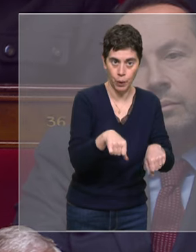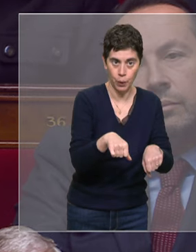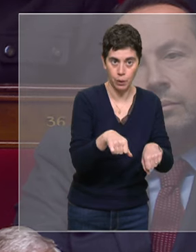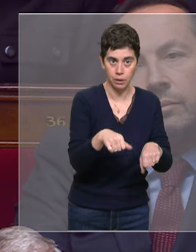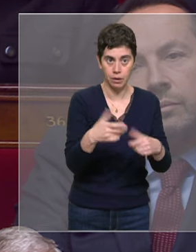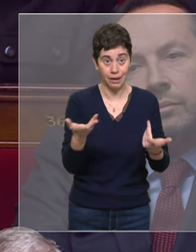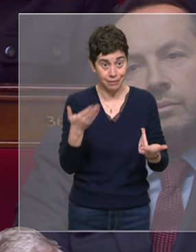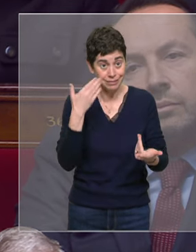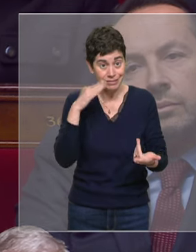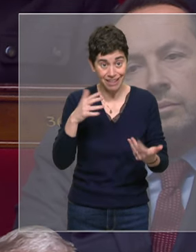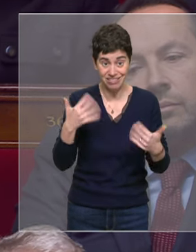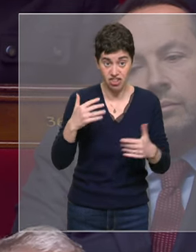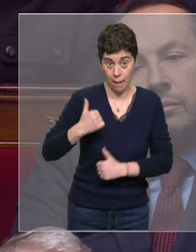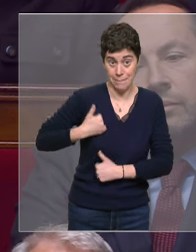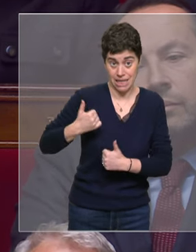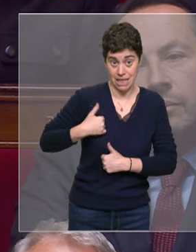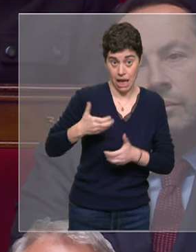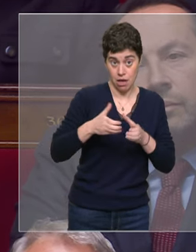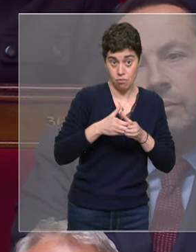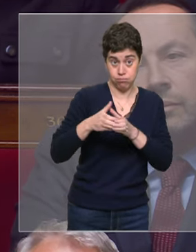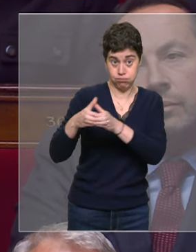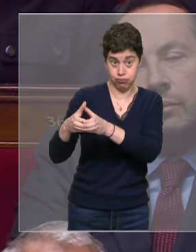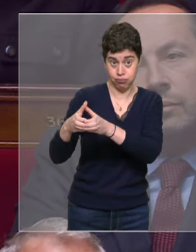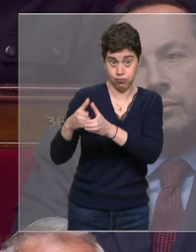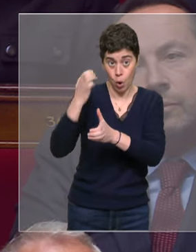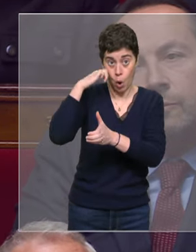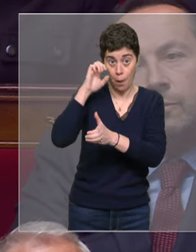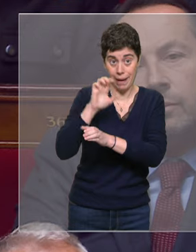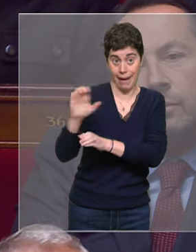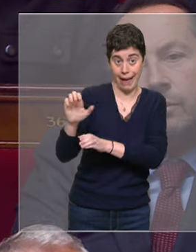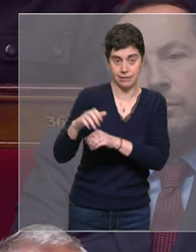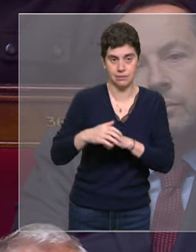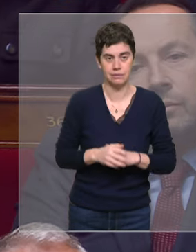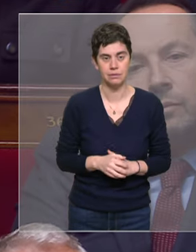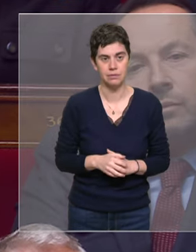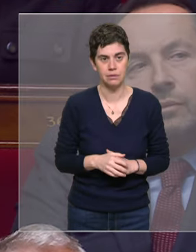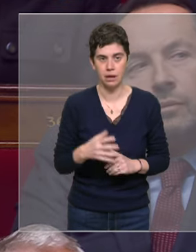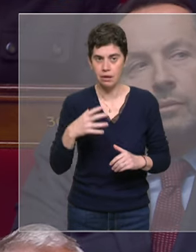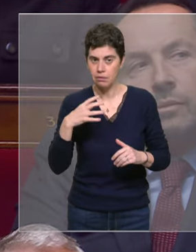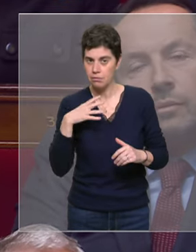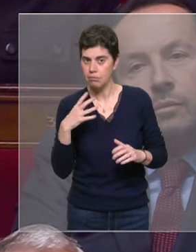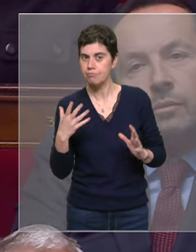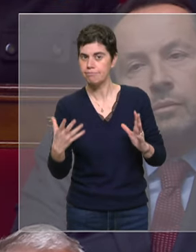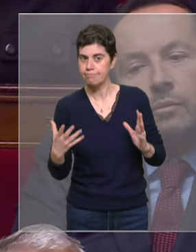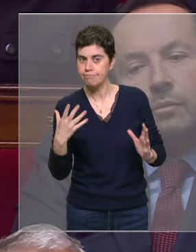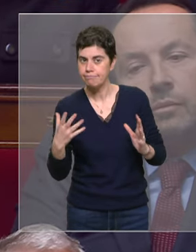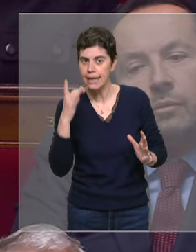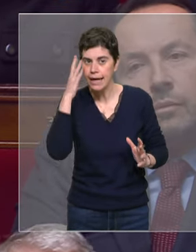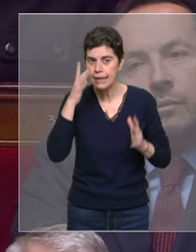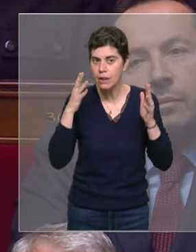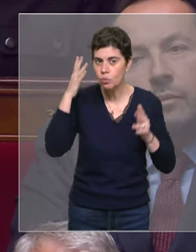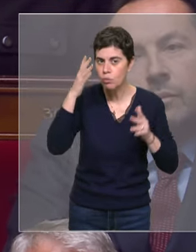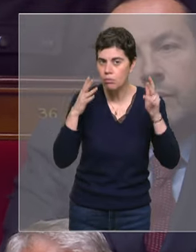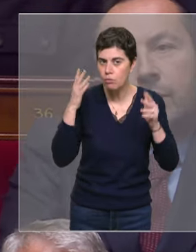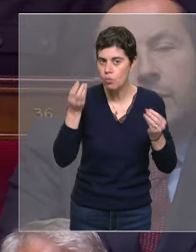à l'est de l'Europe. Les réactions internationales qui se multiplient démontrent que cette inquiétude se diffuse en